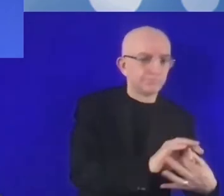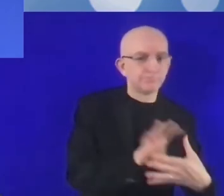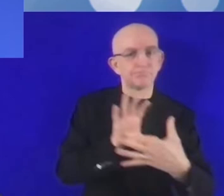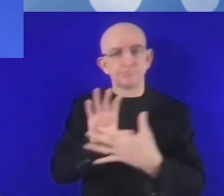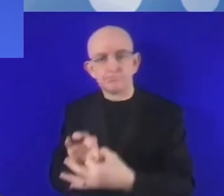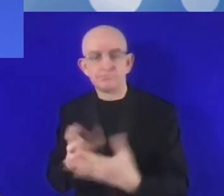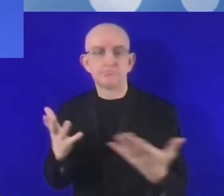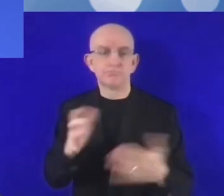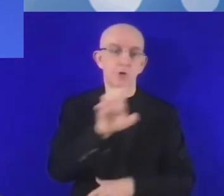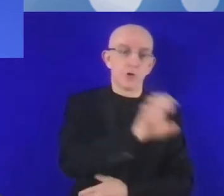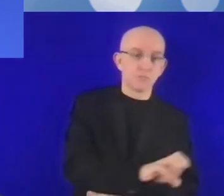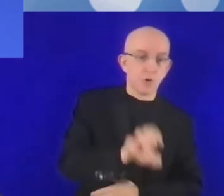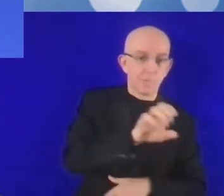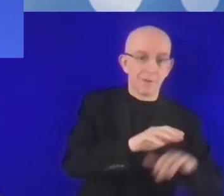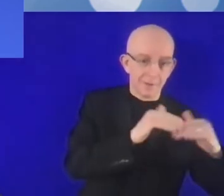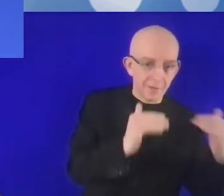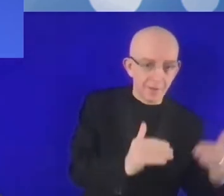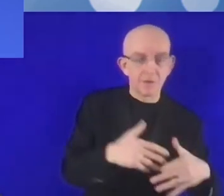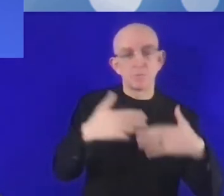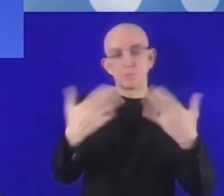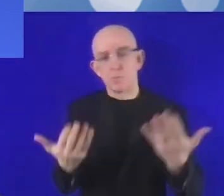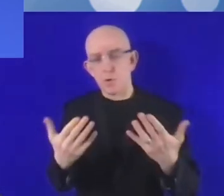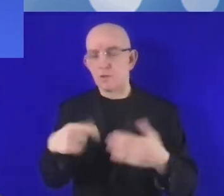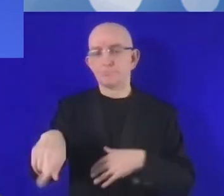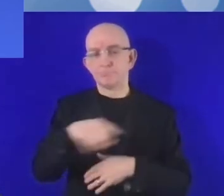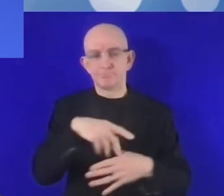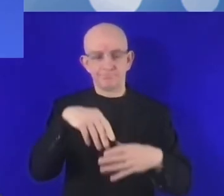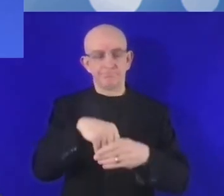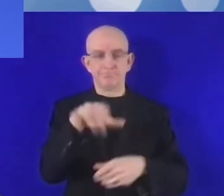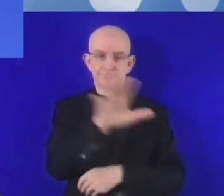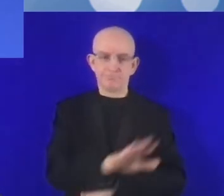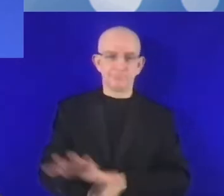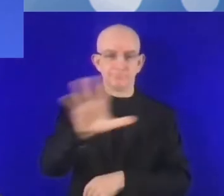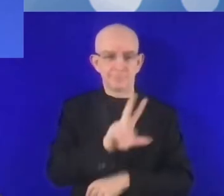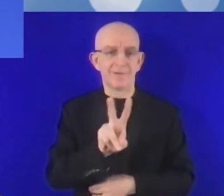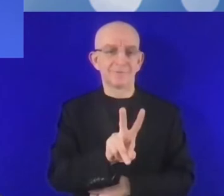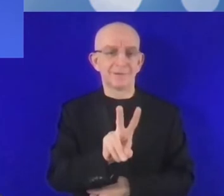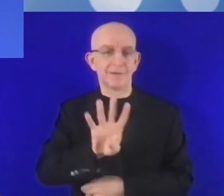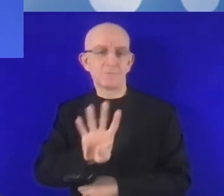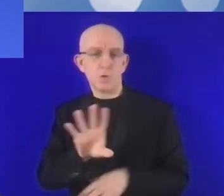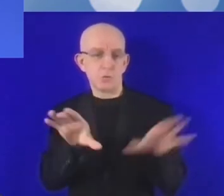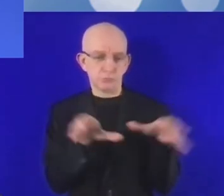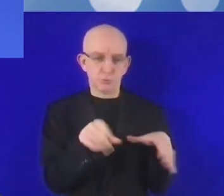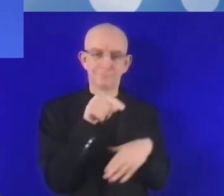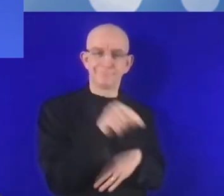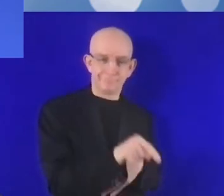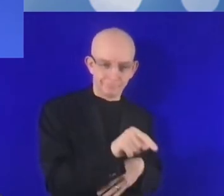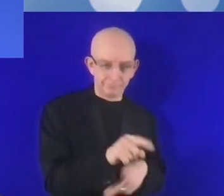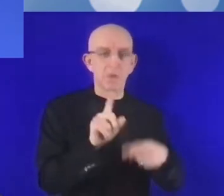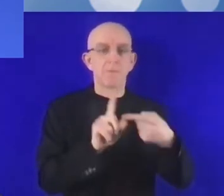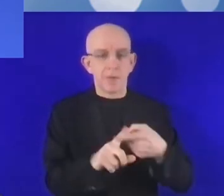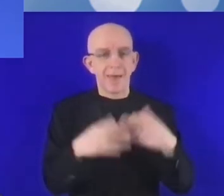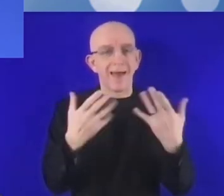une perspective de plus en plus large, la perspective internationale, bien sûr, un segment très important. Et puis ce qui est apparu aussi lors de la première